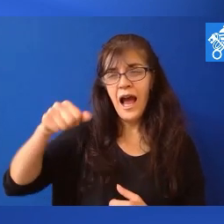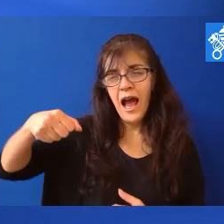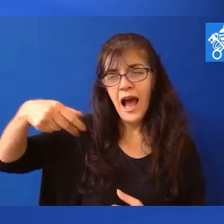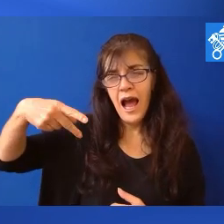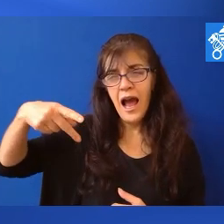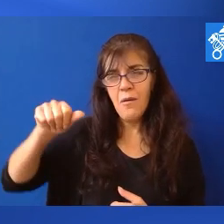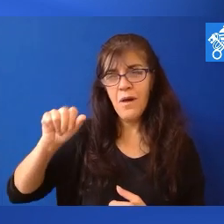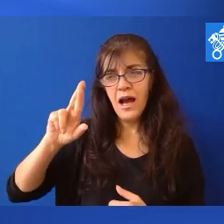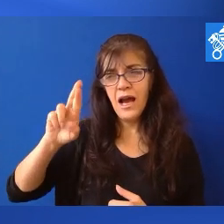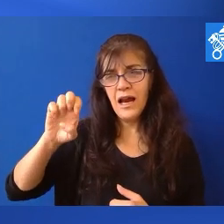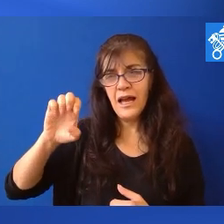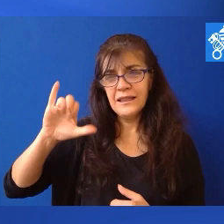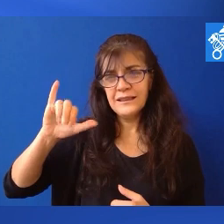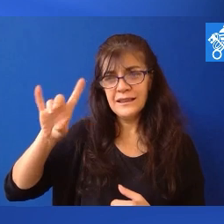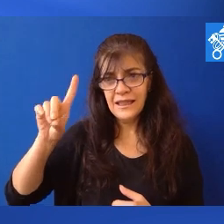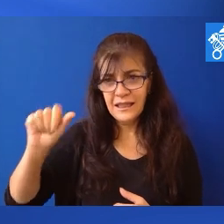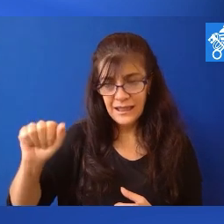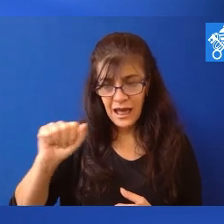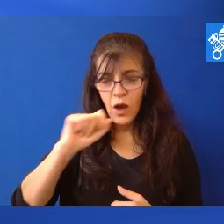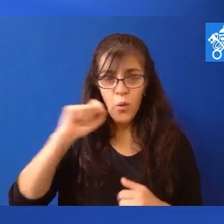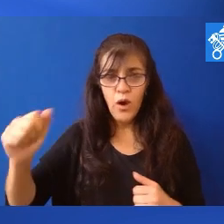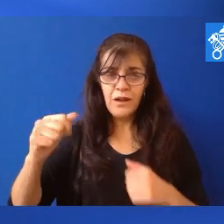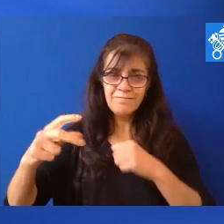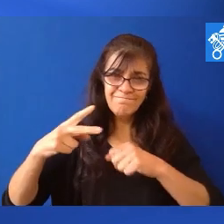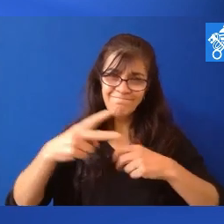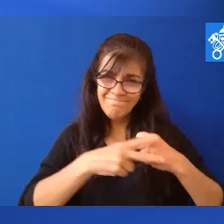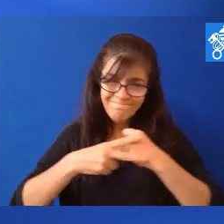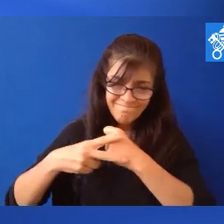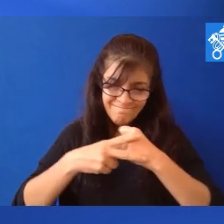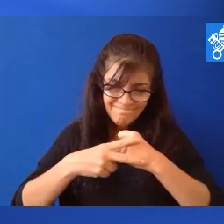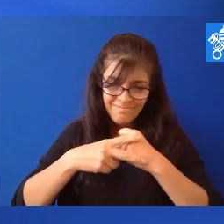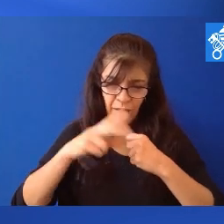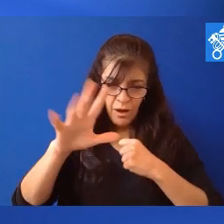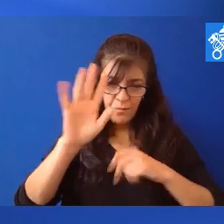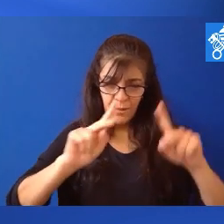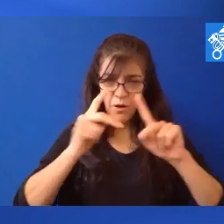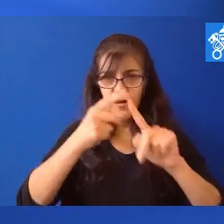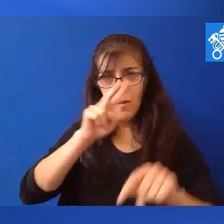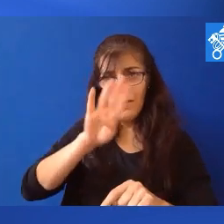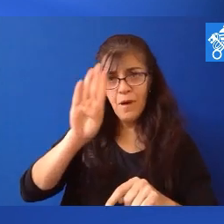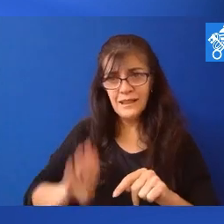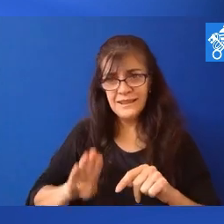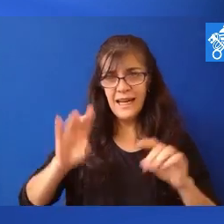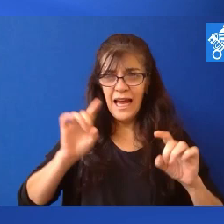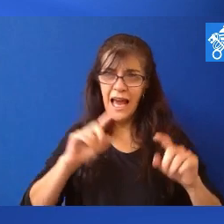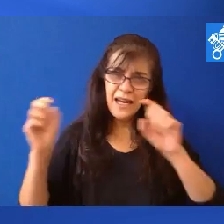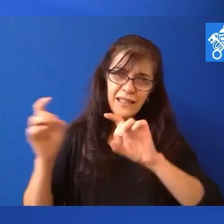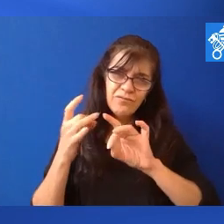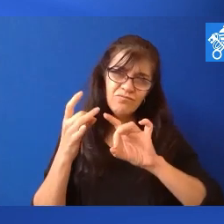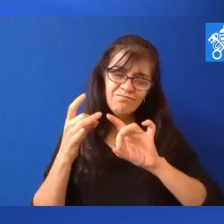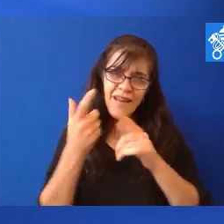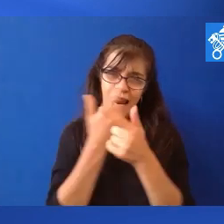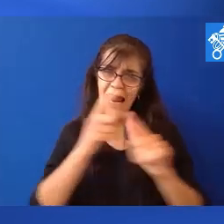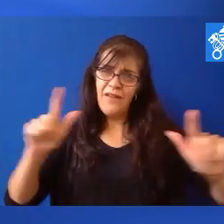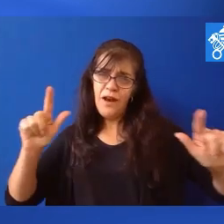will protect the people of Brazil and liberate them from the hate